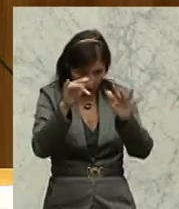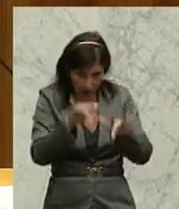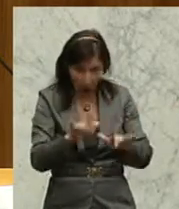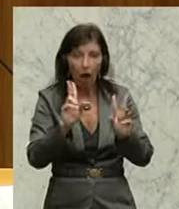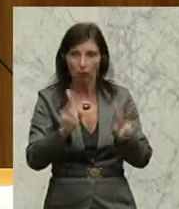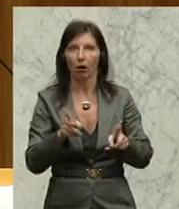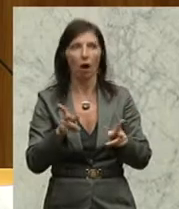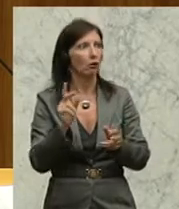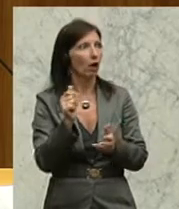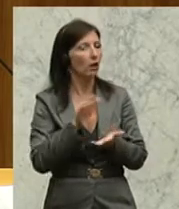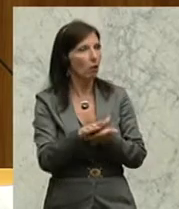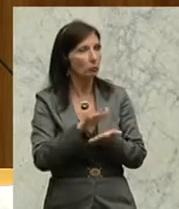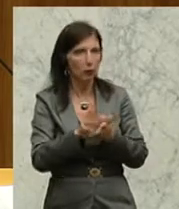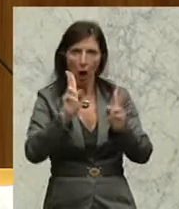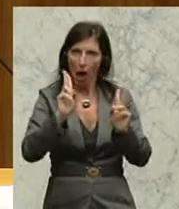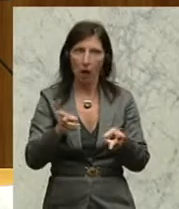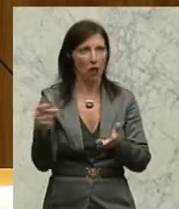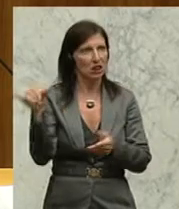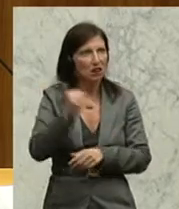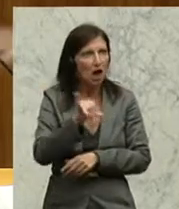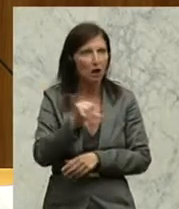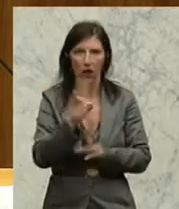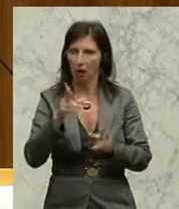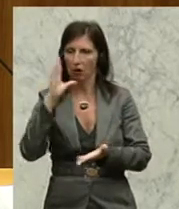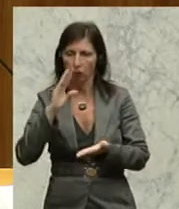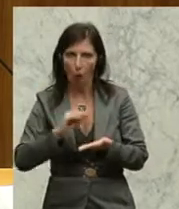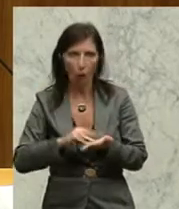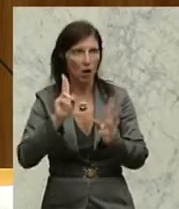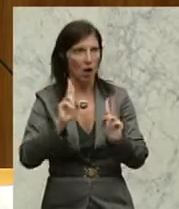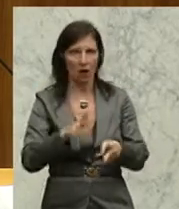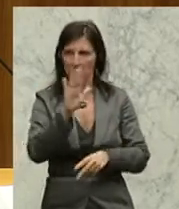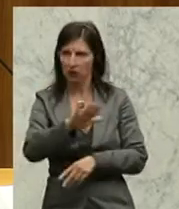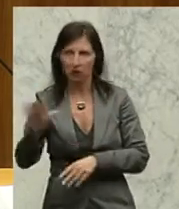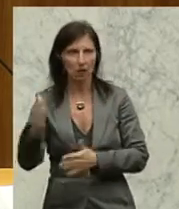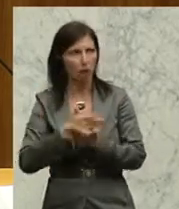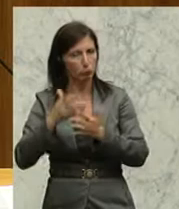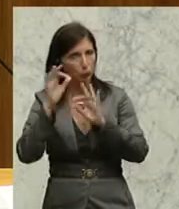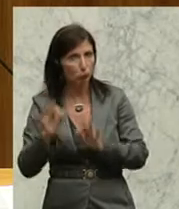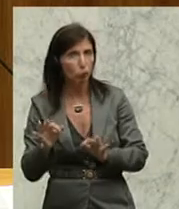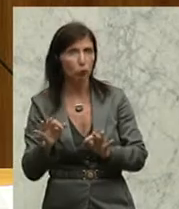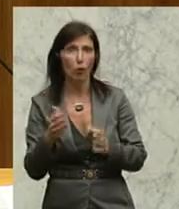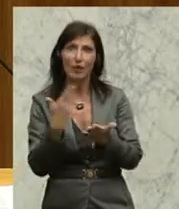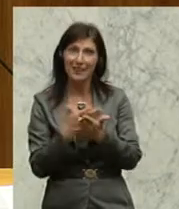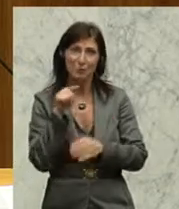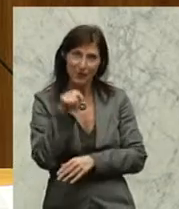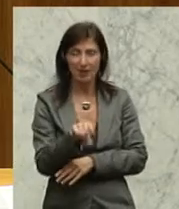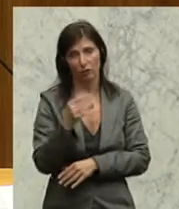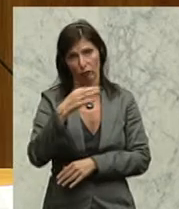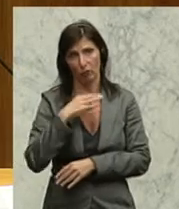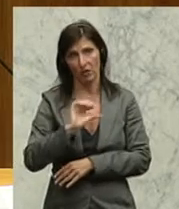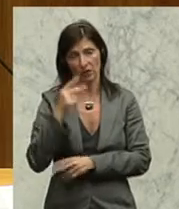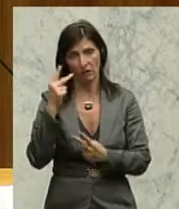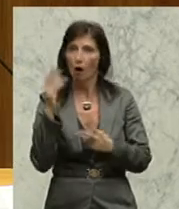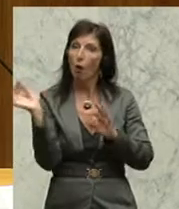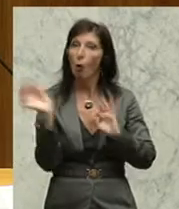dann kann sich das danken da ist dann kann auch die kinder ordentlich ausbilden lassen und der ist das für mich ein zentraler punkt oder wir wollen